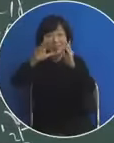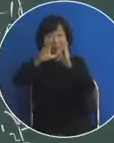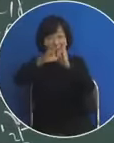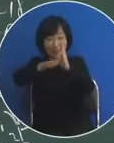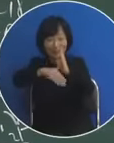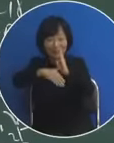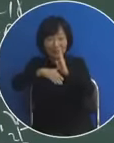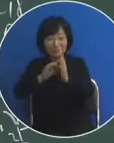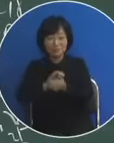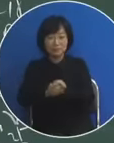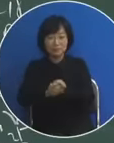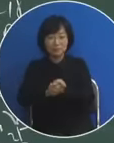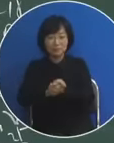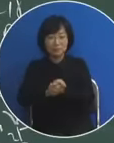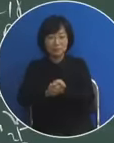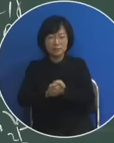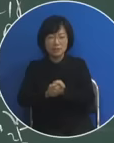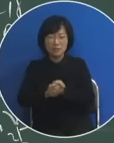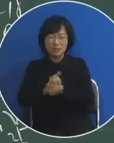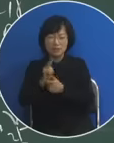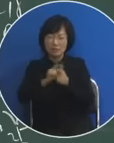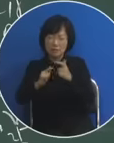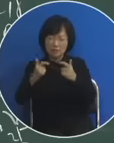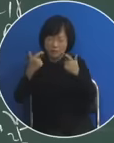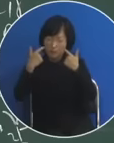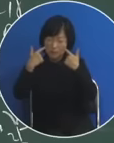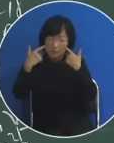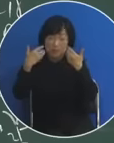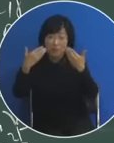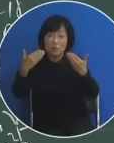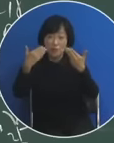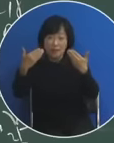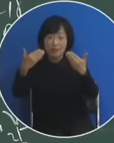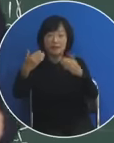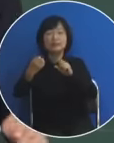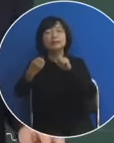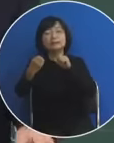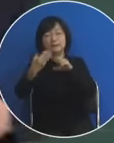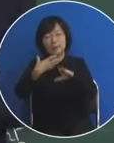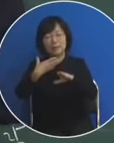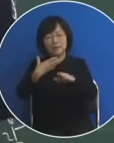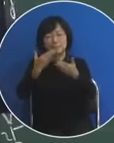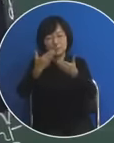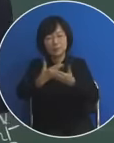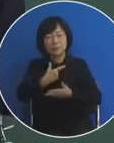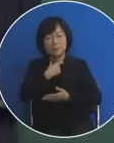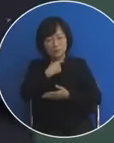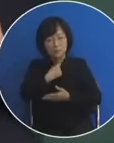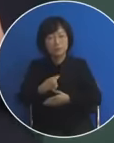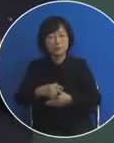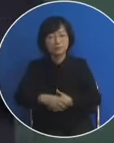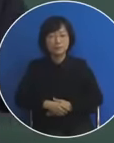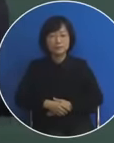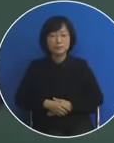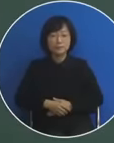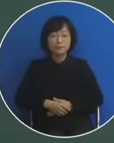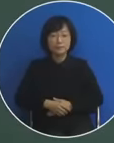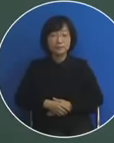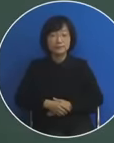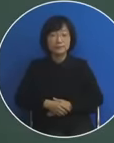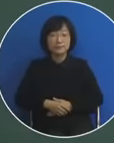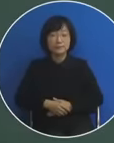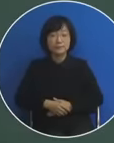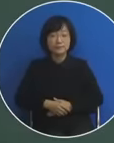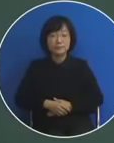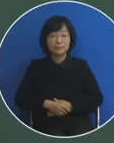크지만 제대로 진짜 받기를 원하는 겁니다. And the answer we see until now is truly great, but let's start receiving the real answers in 2016. 하나님은 여러분을